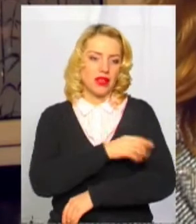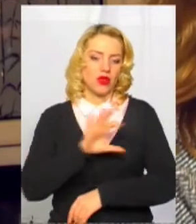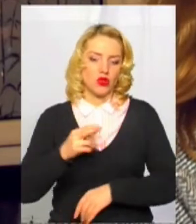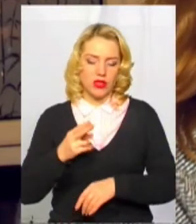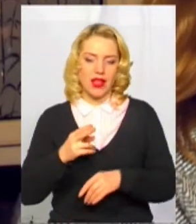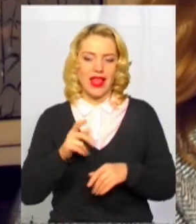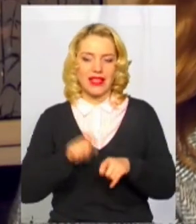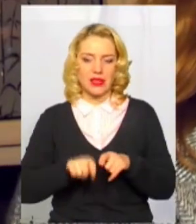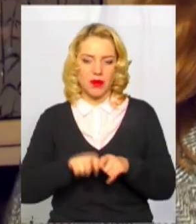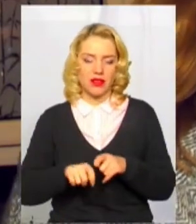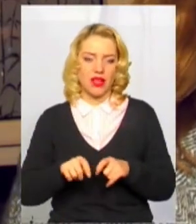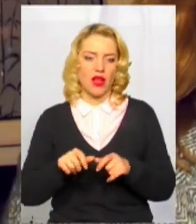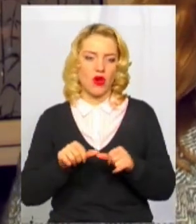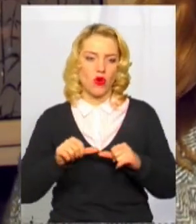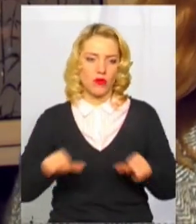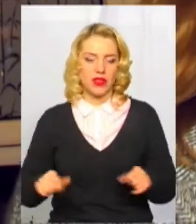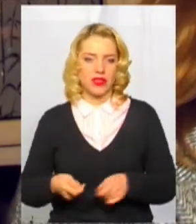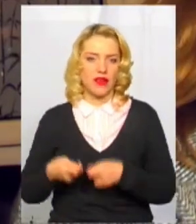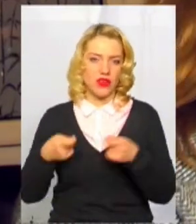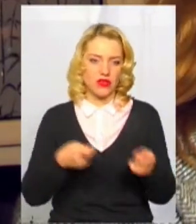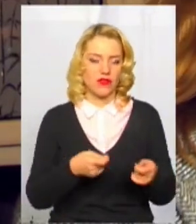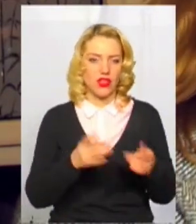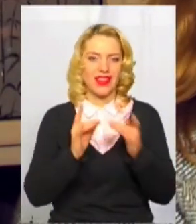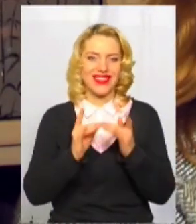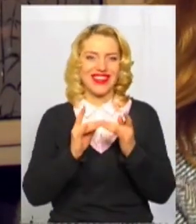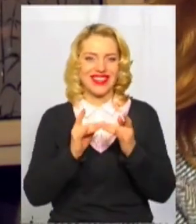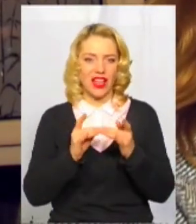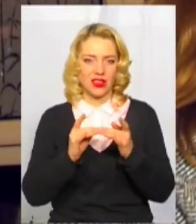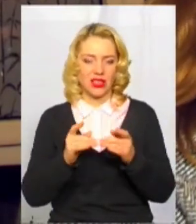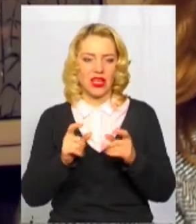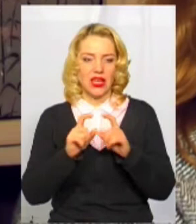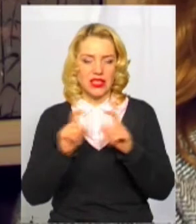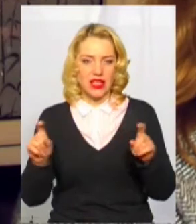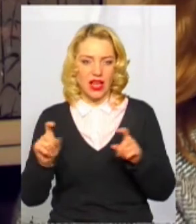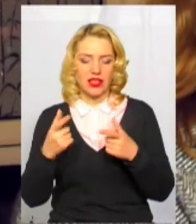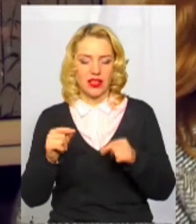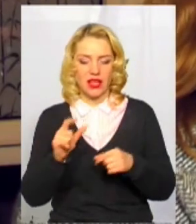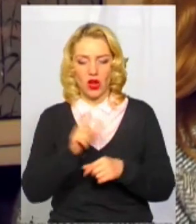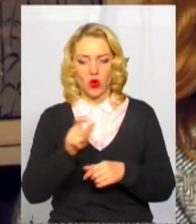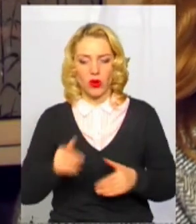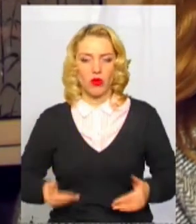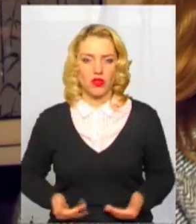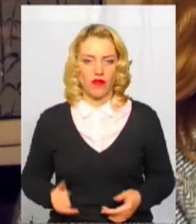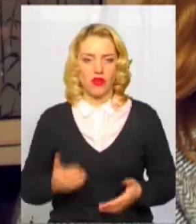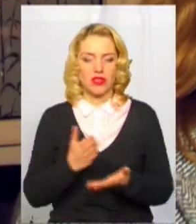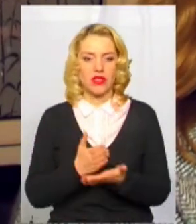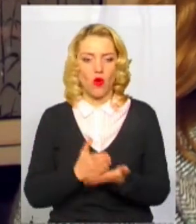виїздить саме до них на місце, в ці інтернатні заклади, де вони проживають, де вони знаходяться.